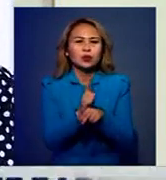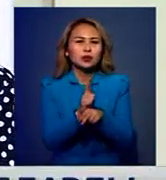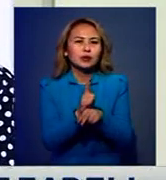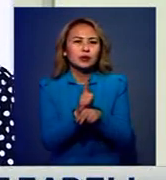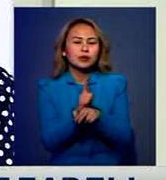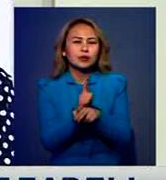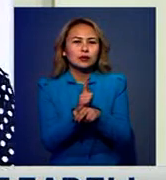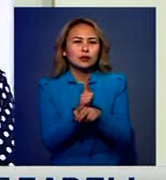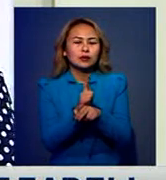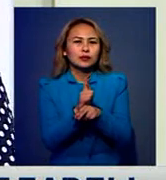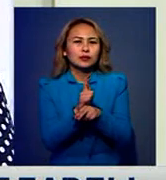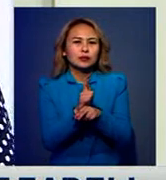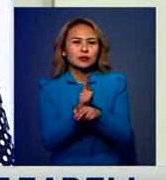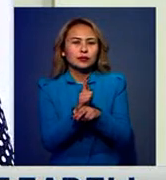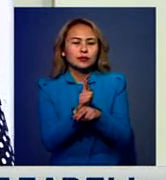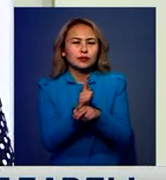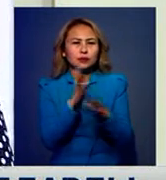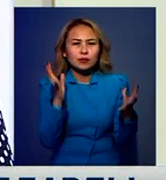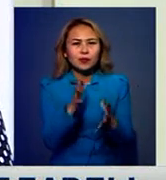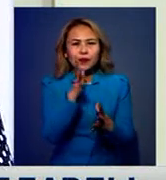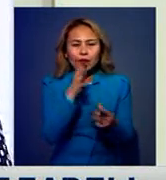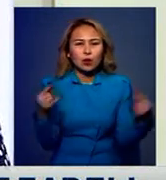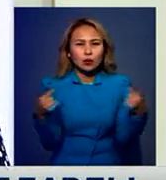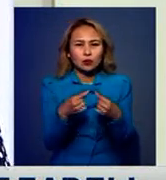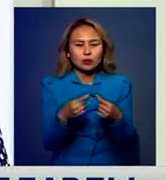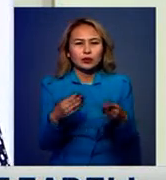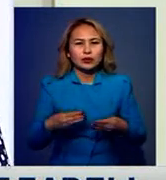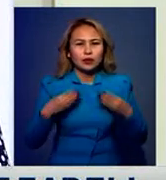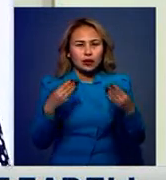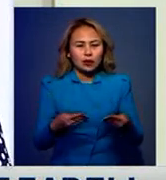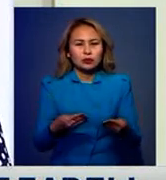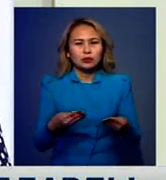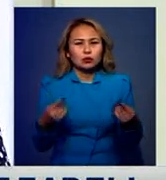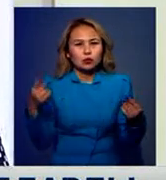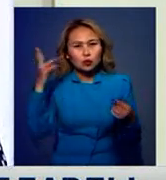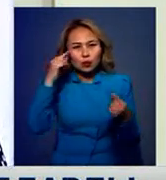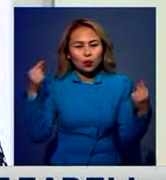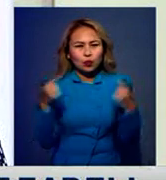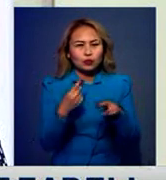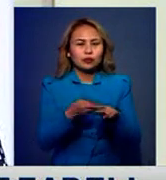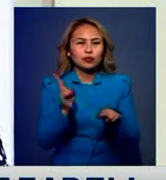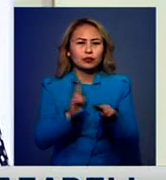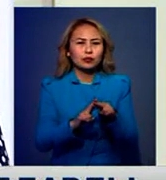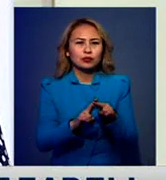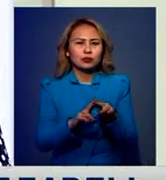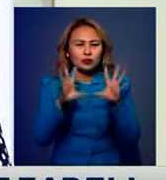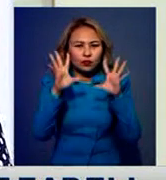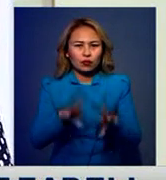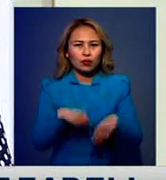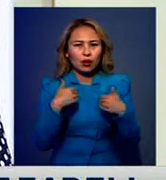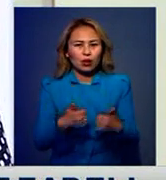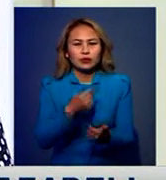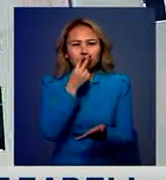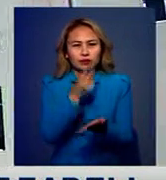қарайды, өте жағатпен уақытында дәрісін беріп, уақытында жағдайы сұрап, барлығын жақсы